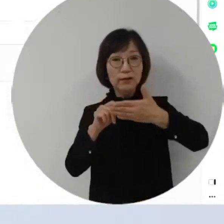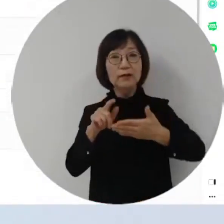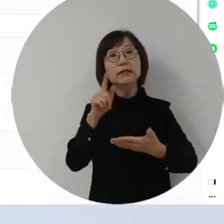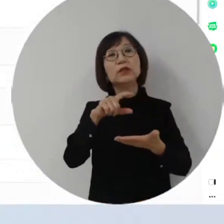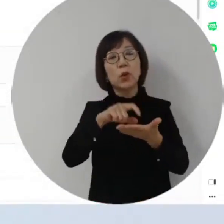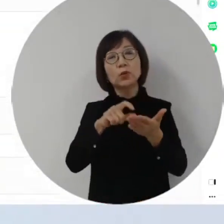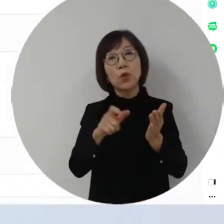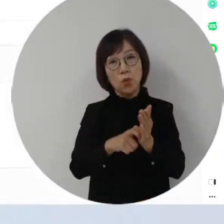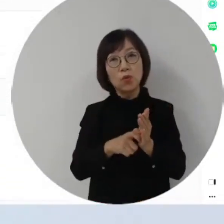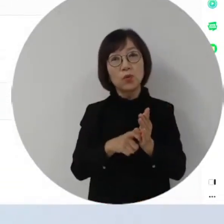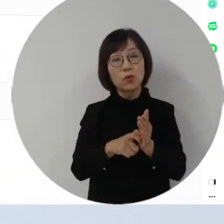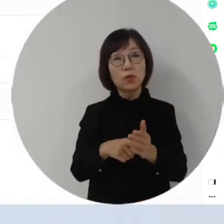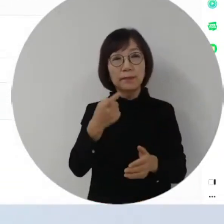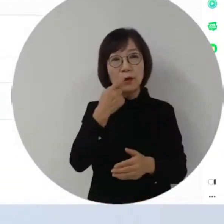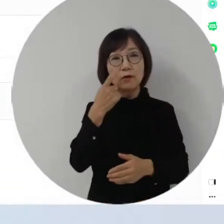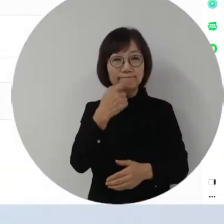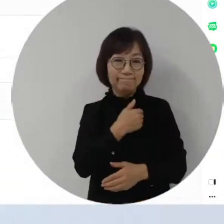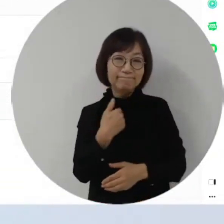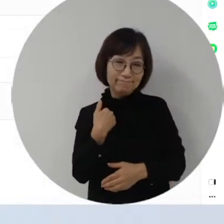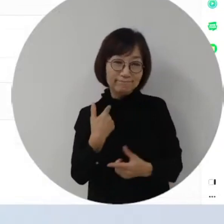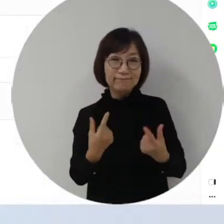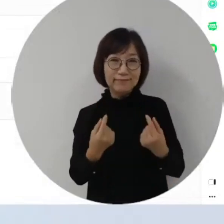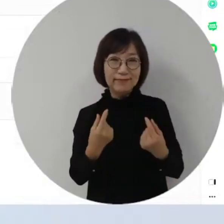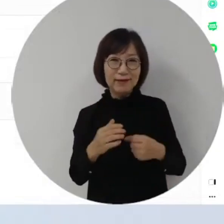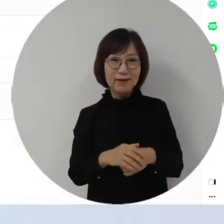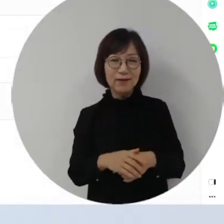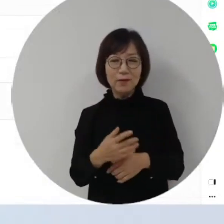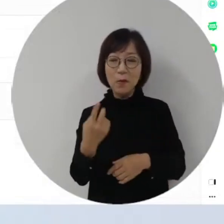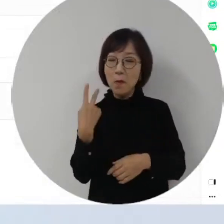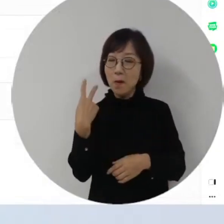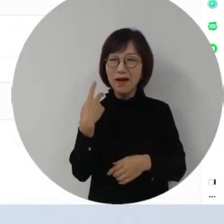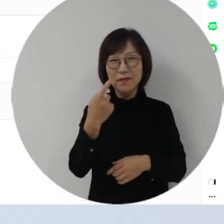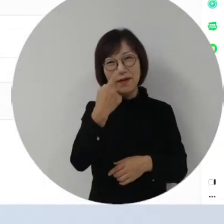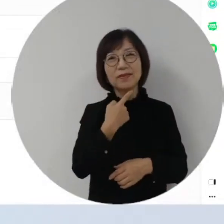설정을 해주시면 될 것 같습니다. 우리 계속 했던 내용들이기 때문에.